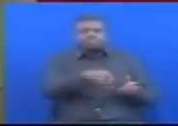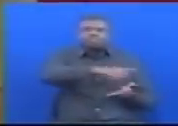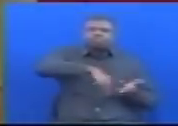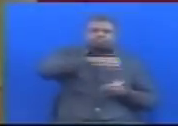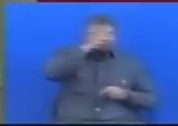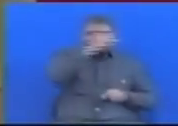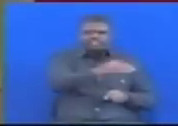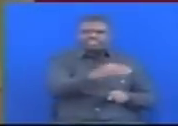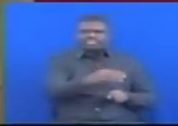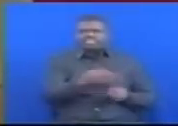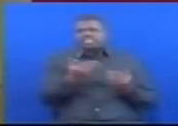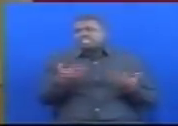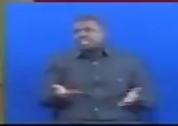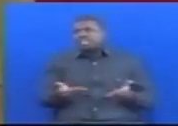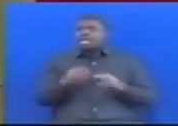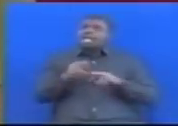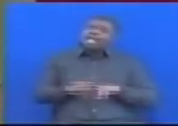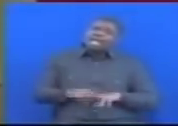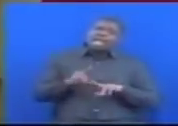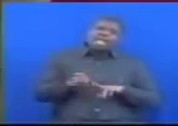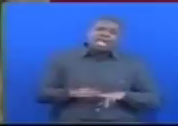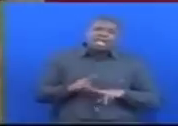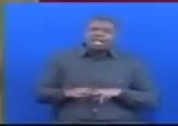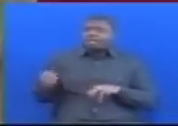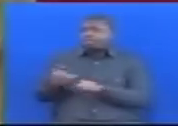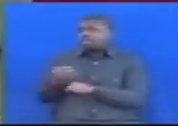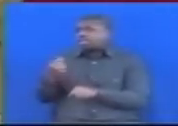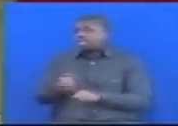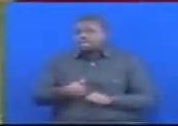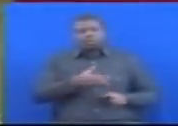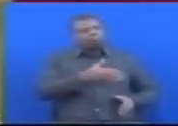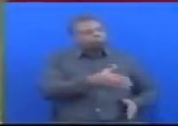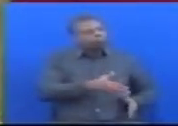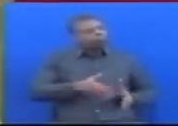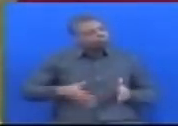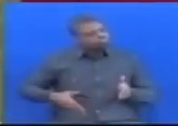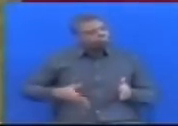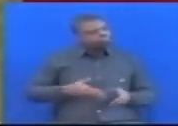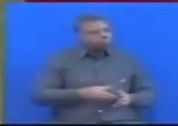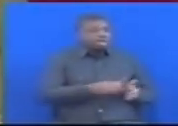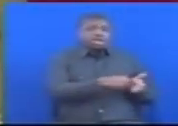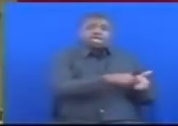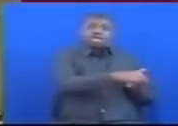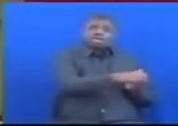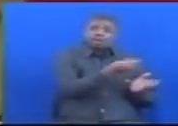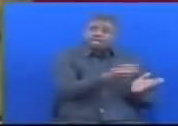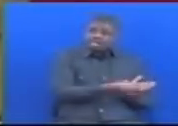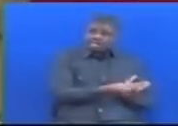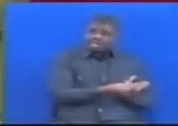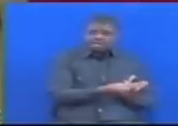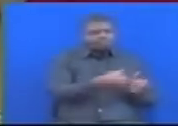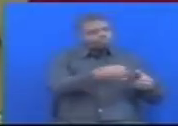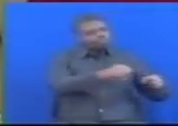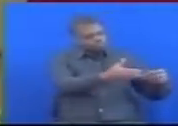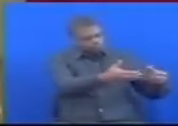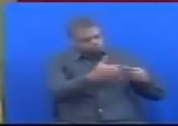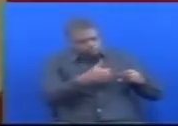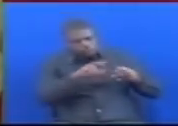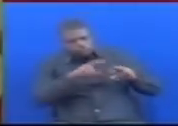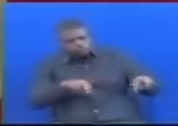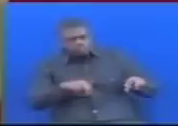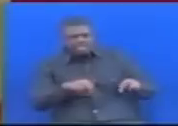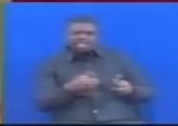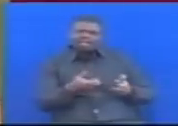vitu kama betri, mafuta, na hata wakati mwingine wanakuta hadi jamba zimebadilishwa. Na tunaelewa kabisa polisi ni